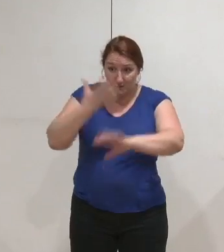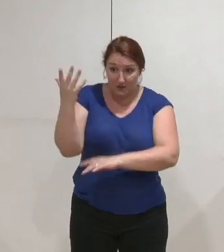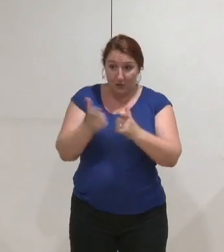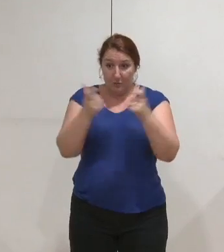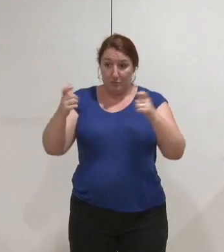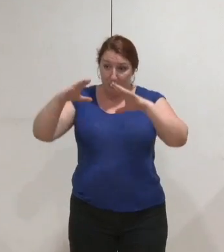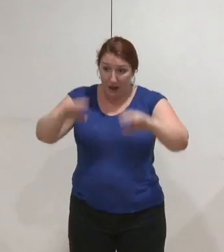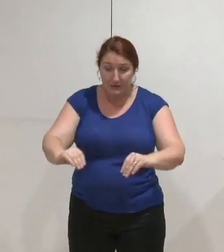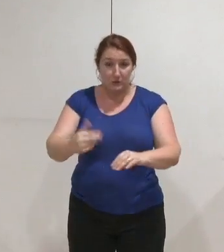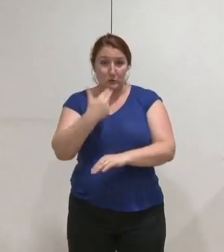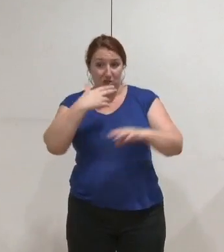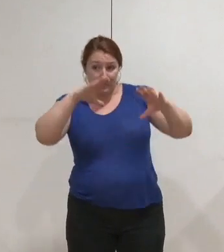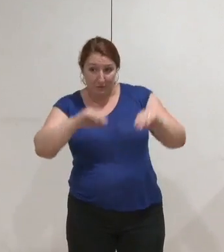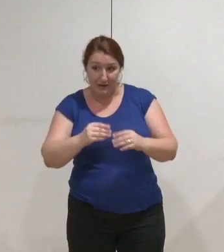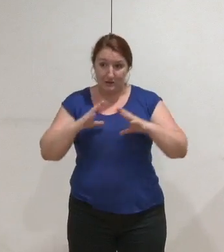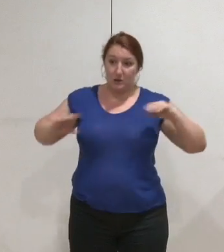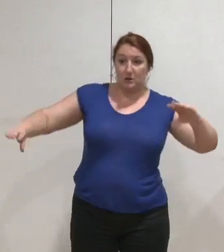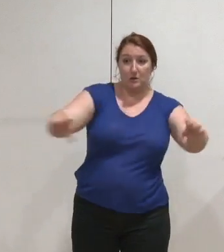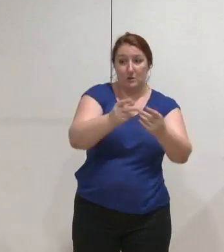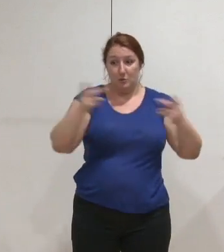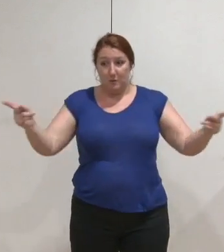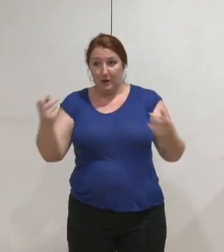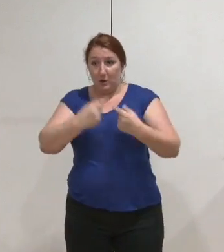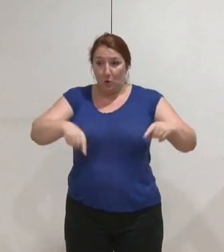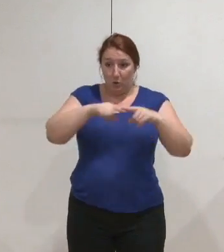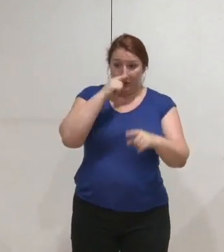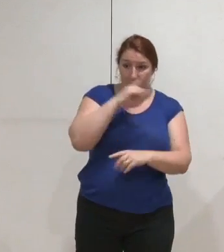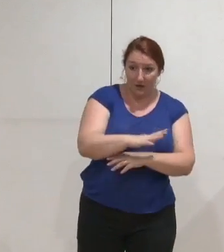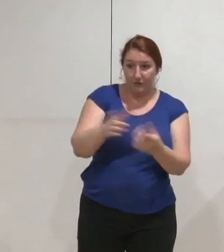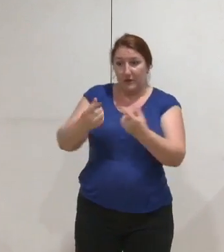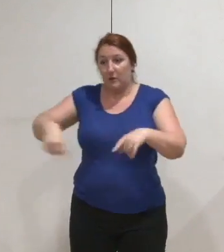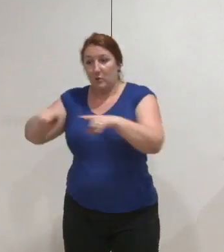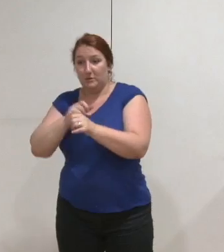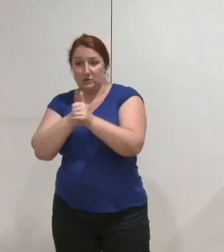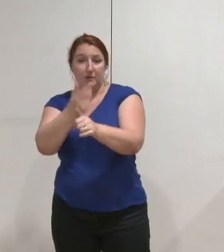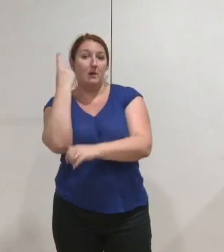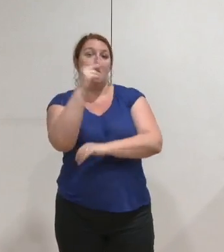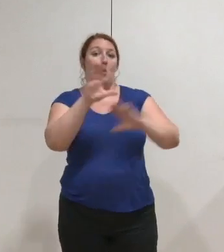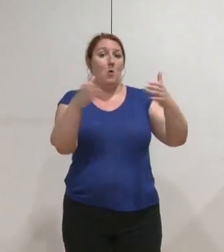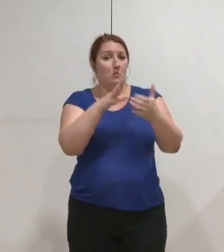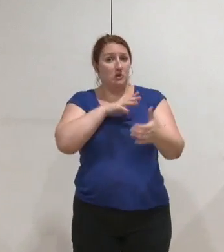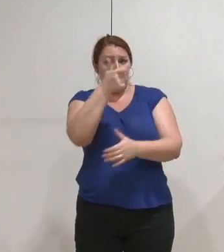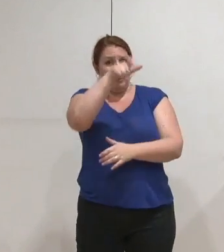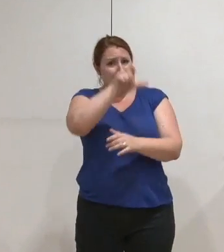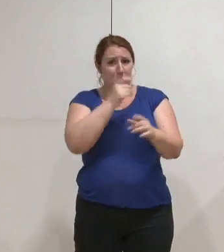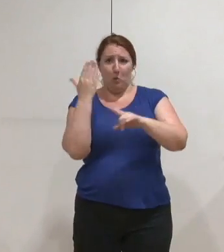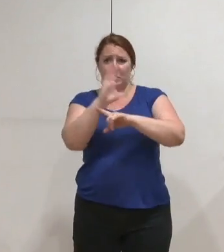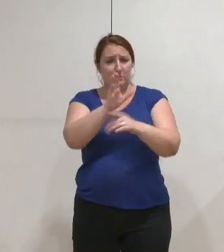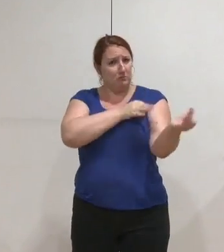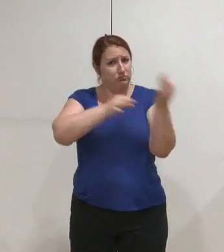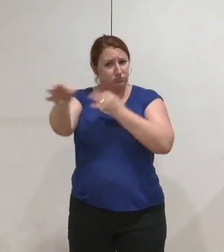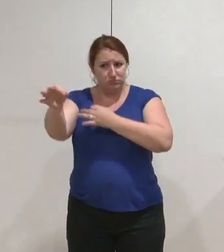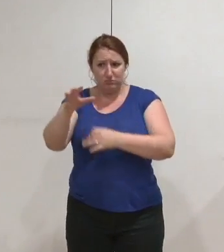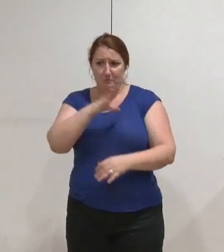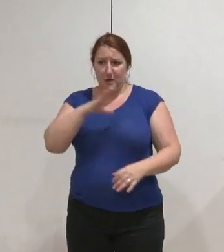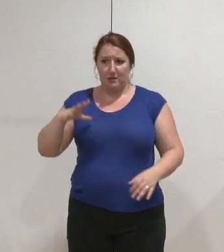usagers espace public la mise en place des comités d'avis des comités de suivi votre groupe a un représentant et est très assidu et je remercie madame